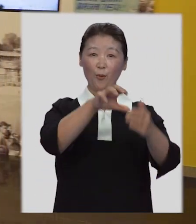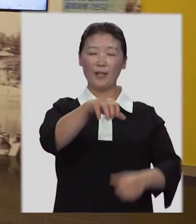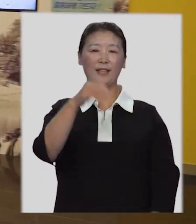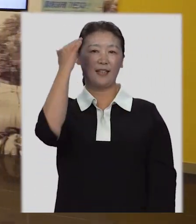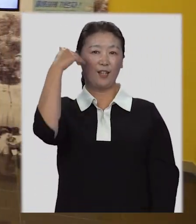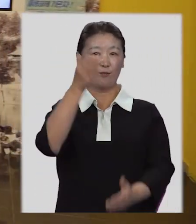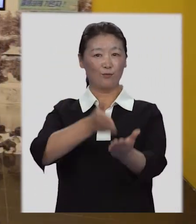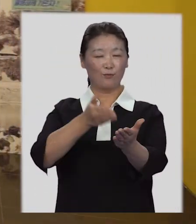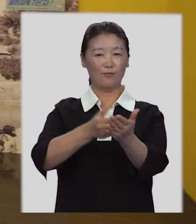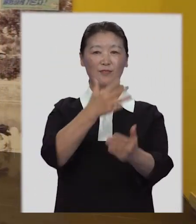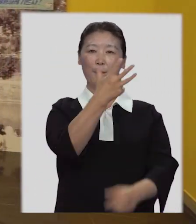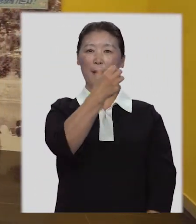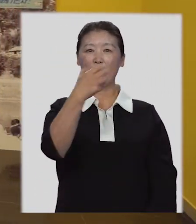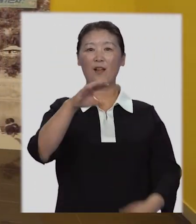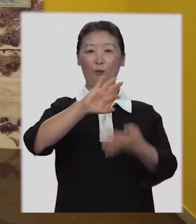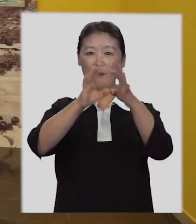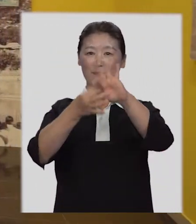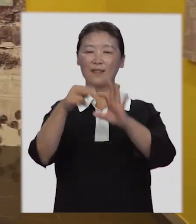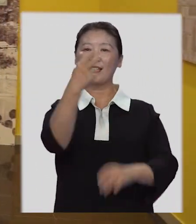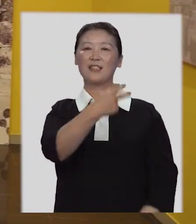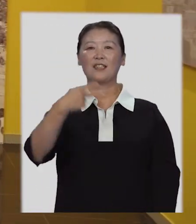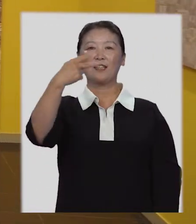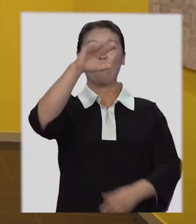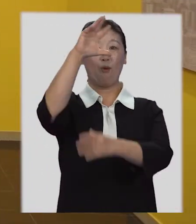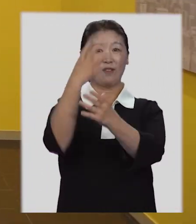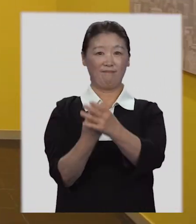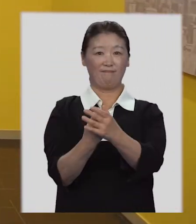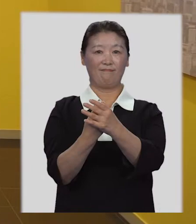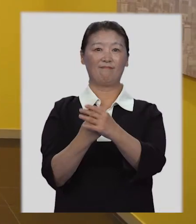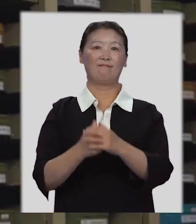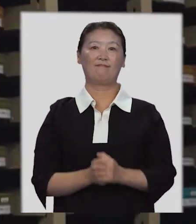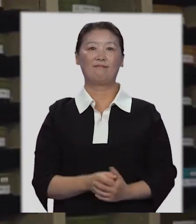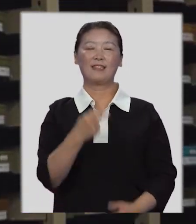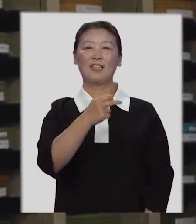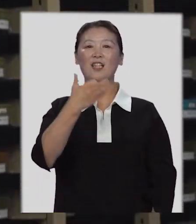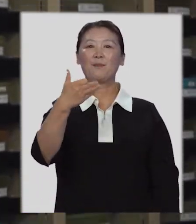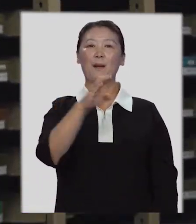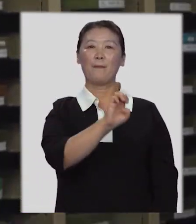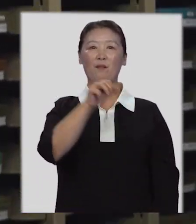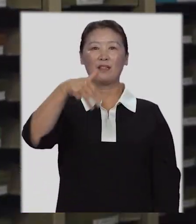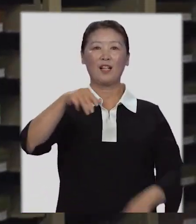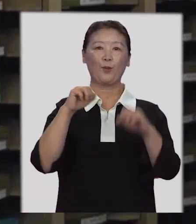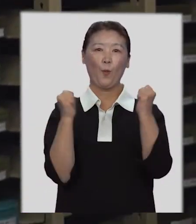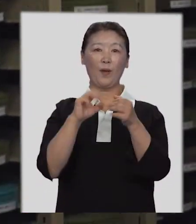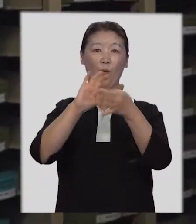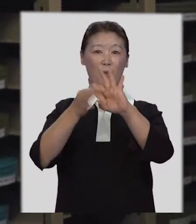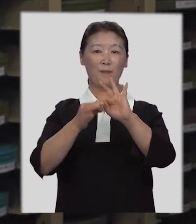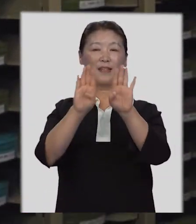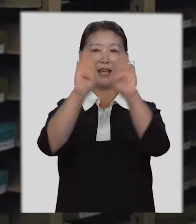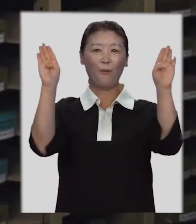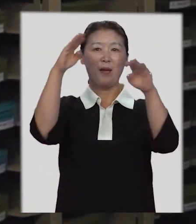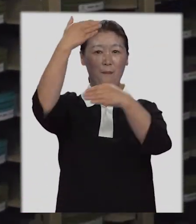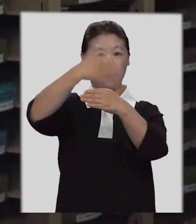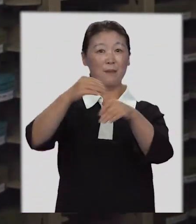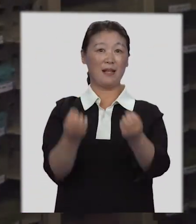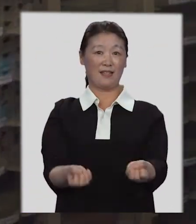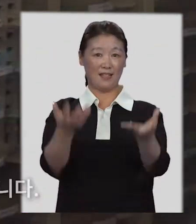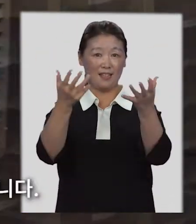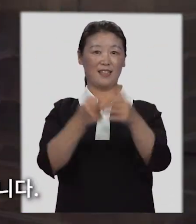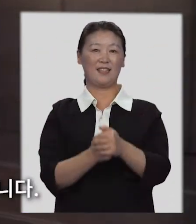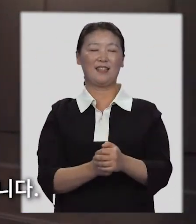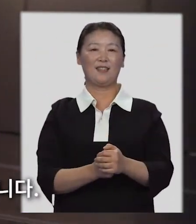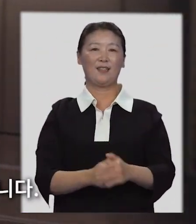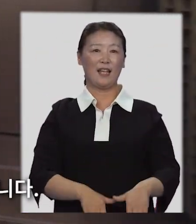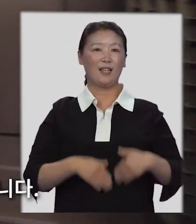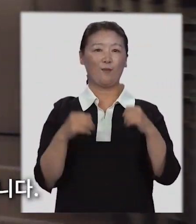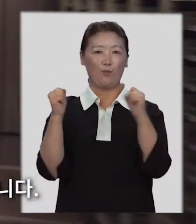국가기록원에는 대한뉴스, 88올림픽, 2002 월드컵, 2018 평창 동계올림픽 개회식과 폐막식,